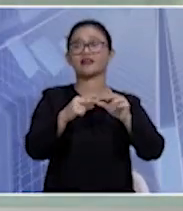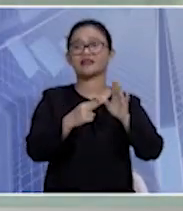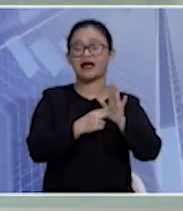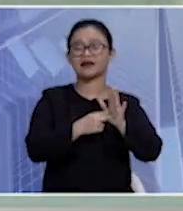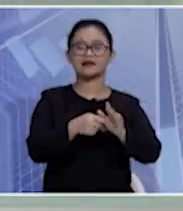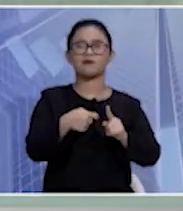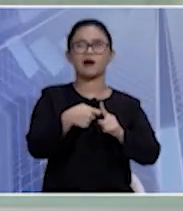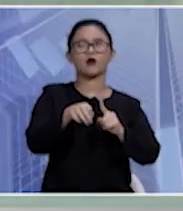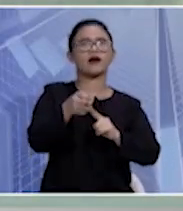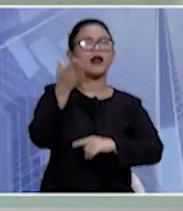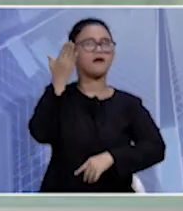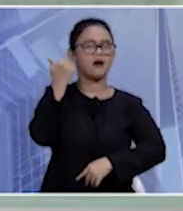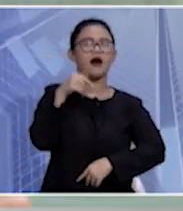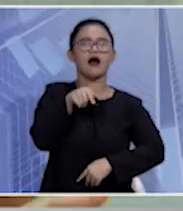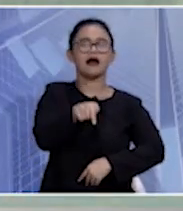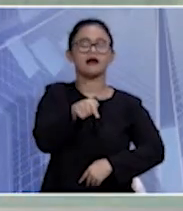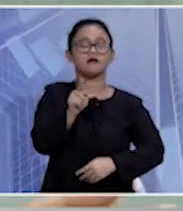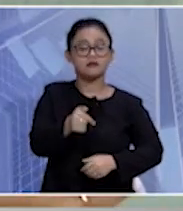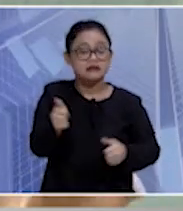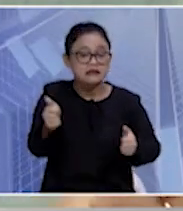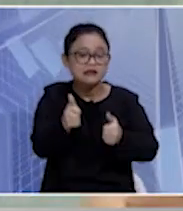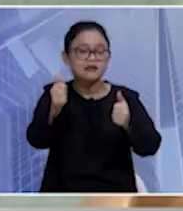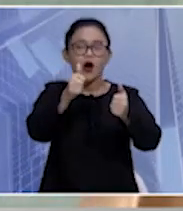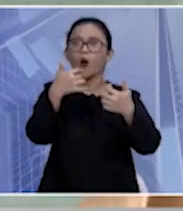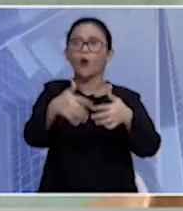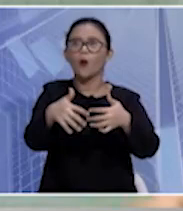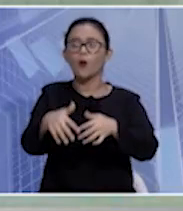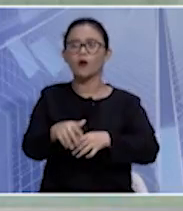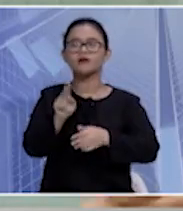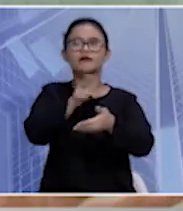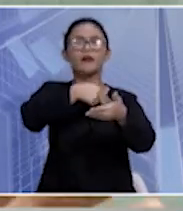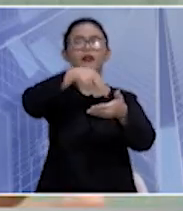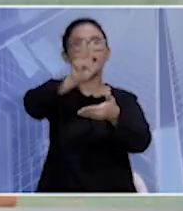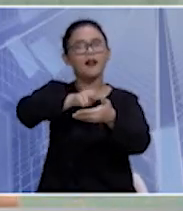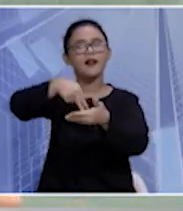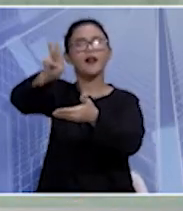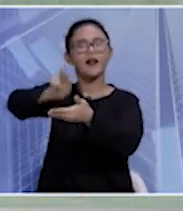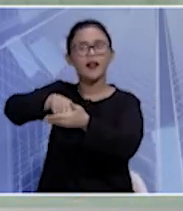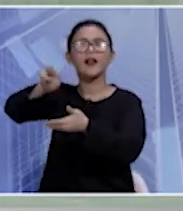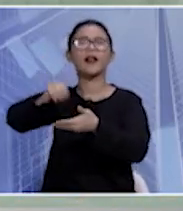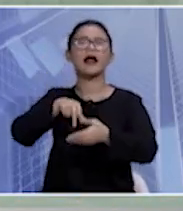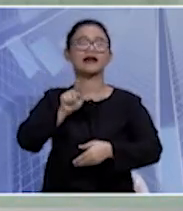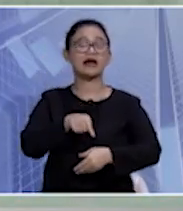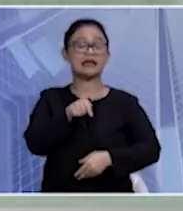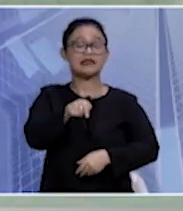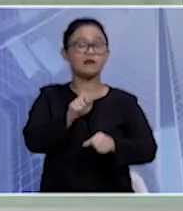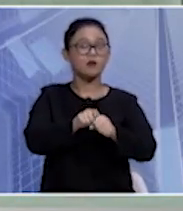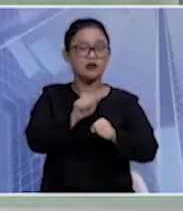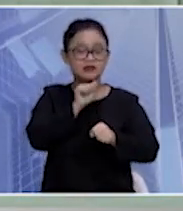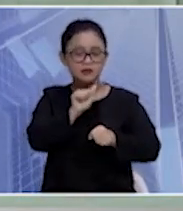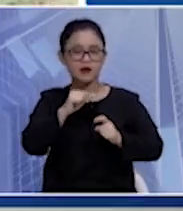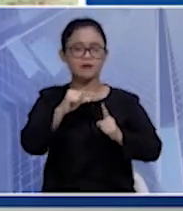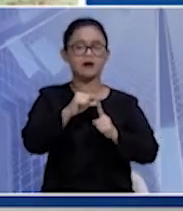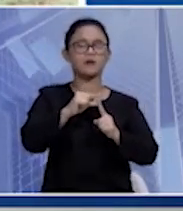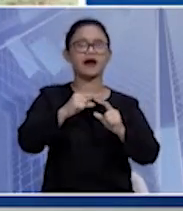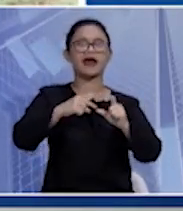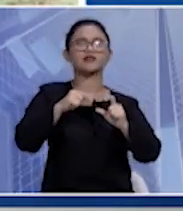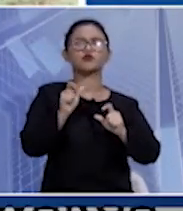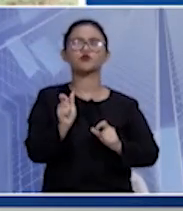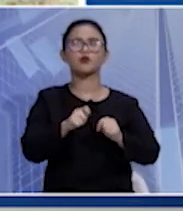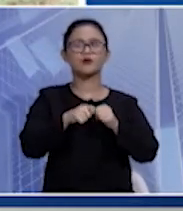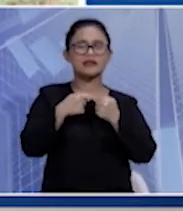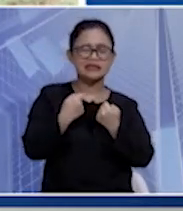Kebayoran Lama Jakarta Selatan makin Asri setelah dihiasi lukisan mural yang dilakukan oleh petugas ppsu dibantu dengan warga setempat